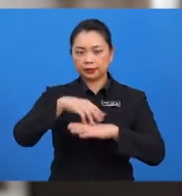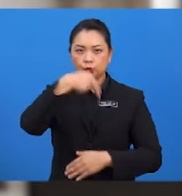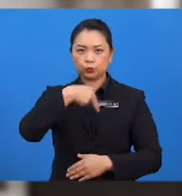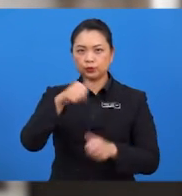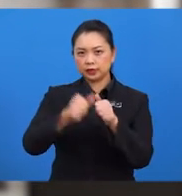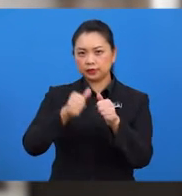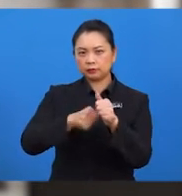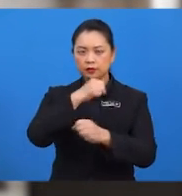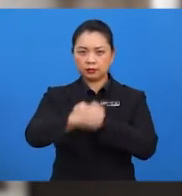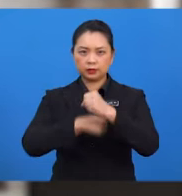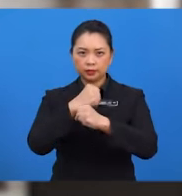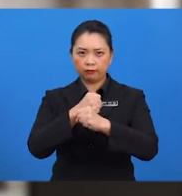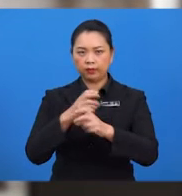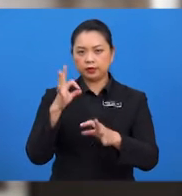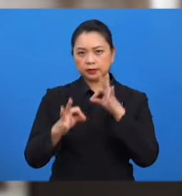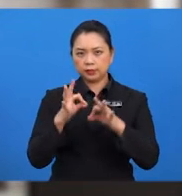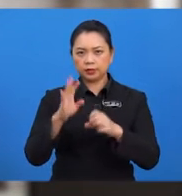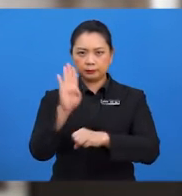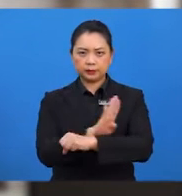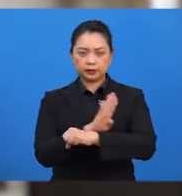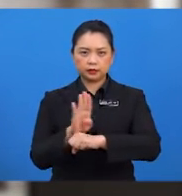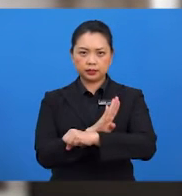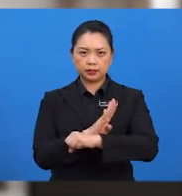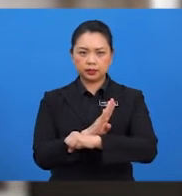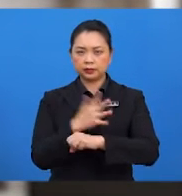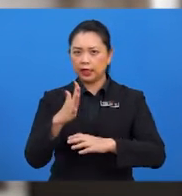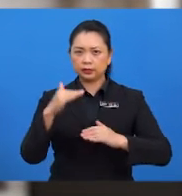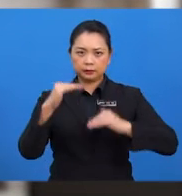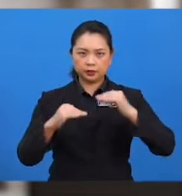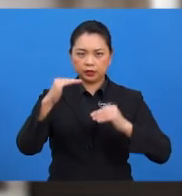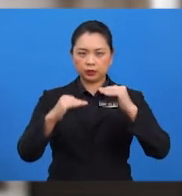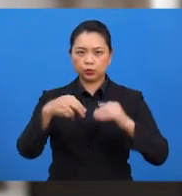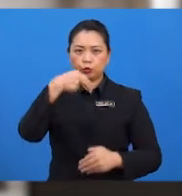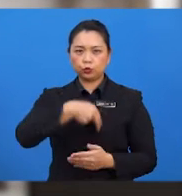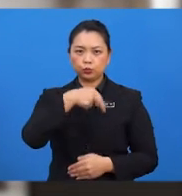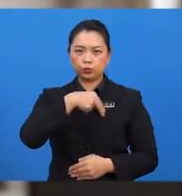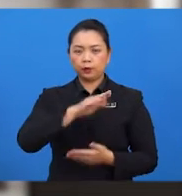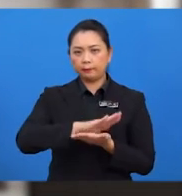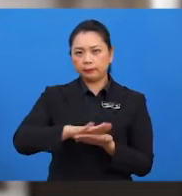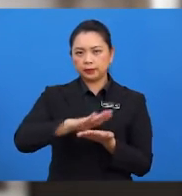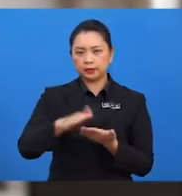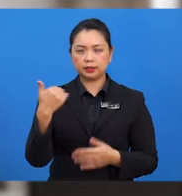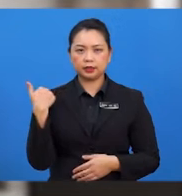diperoleh setiap tahun. Jika perniagaan tidak mengambil kira pelarasan, untung bersih ialah